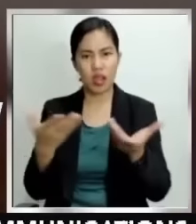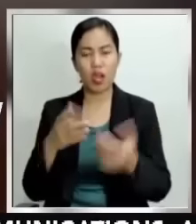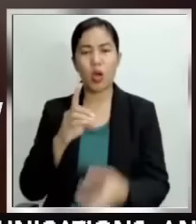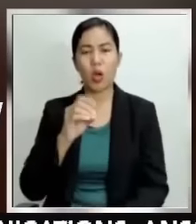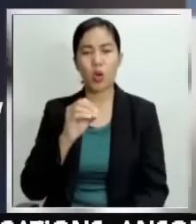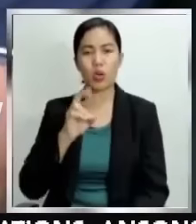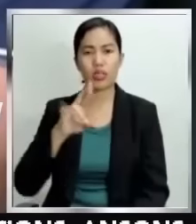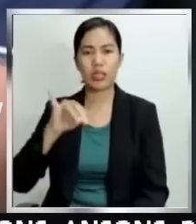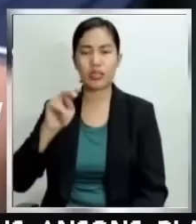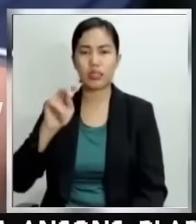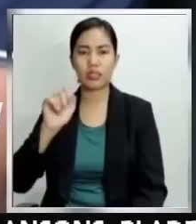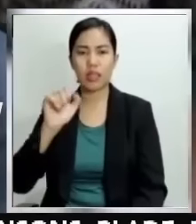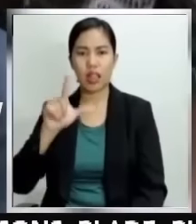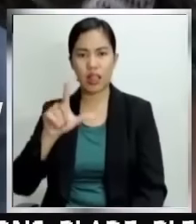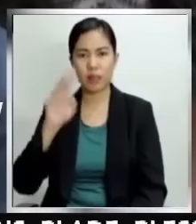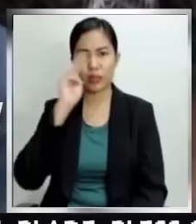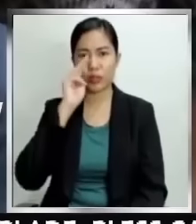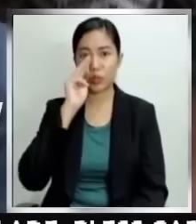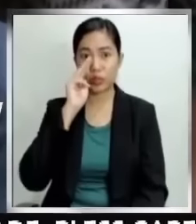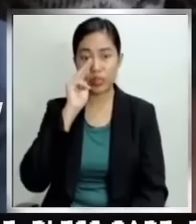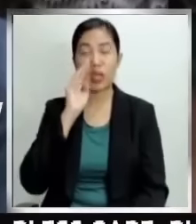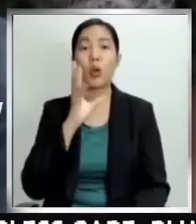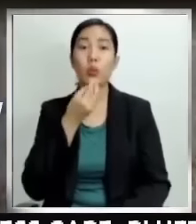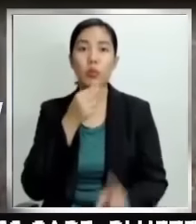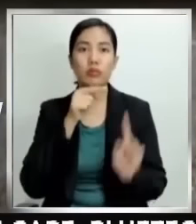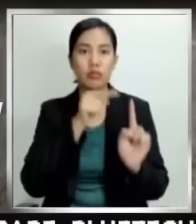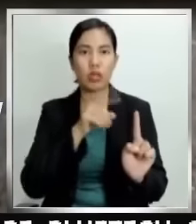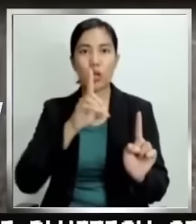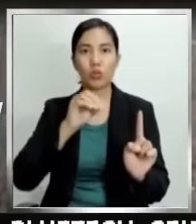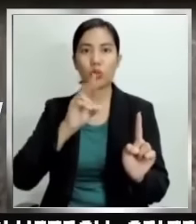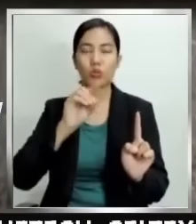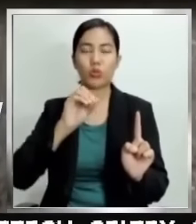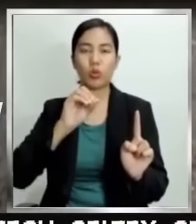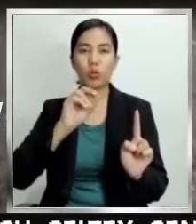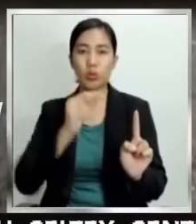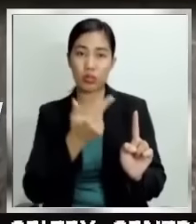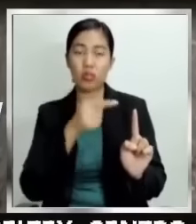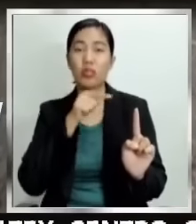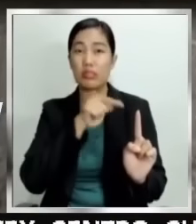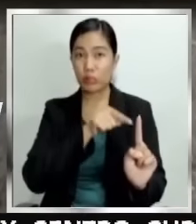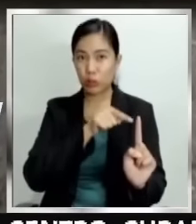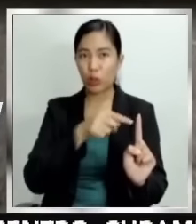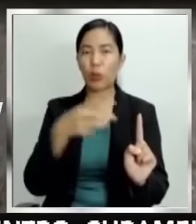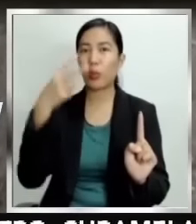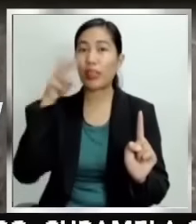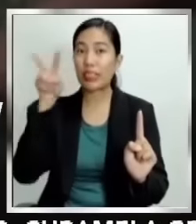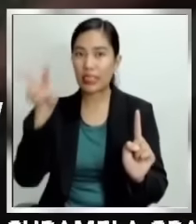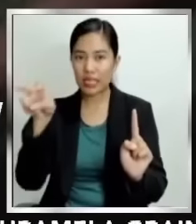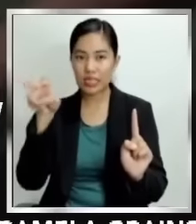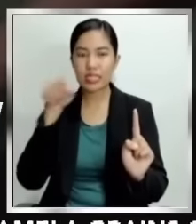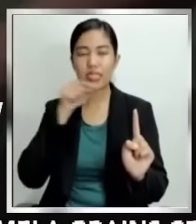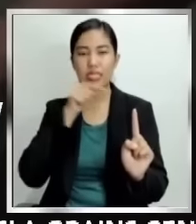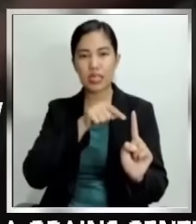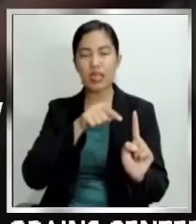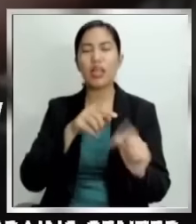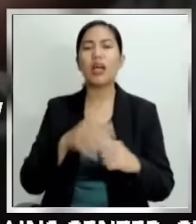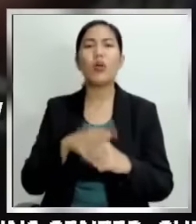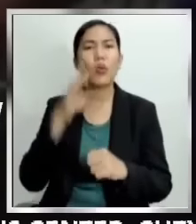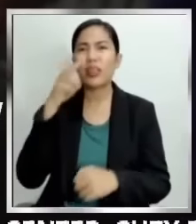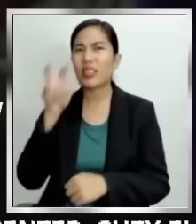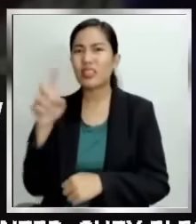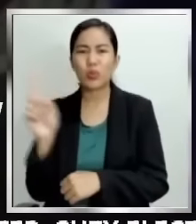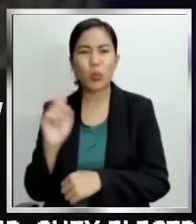testigo sa kaso ni Elvira Vergara, ang kasambahay na nabulag dahil umano sa pangmamaltrato ng kanyang amo. Ayon sa CIDG